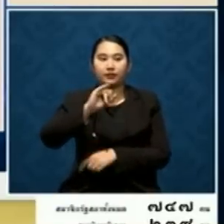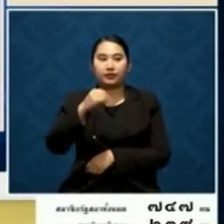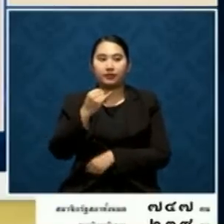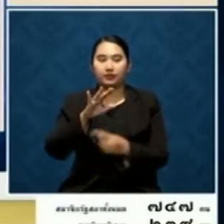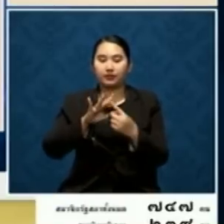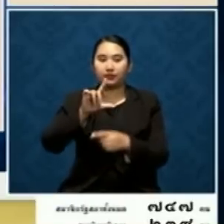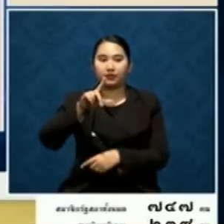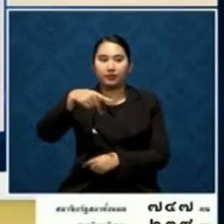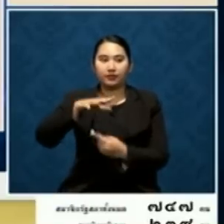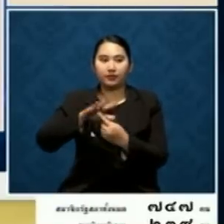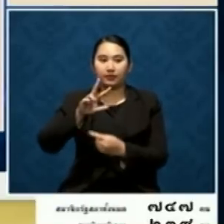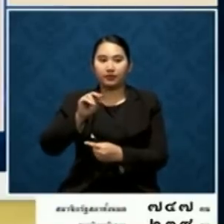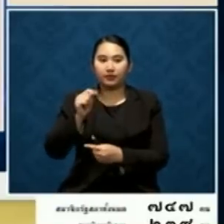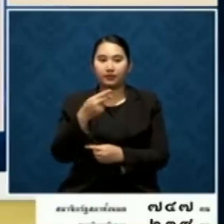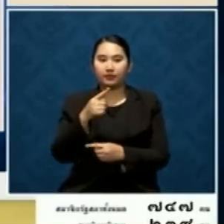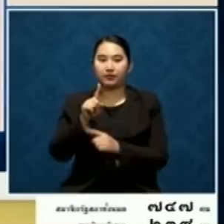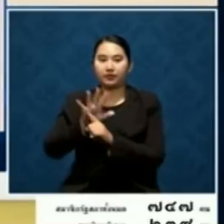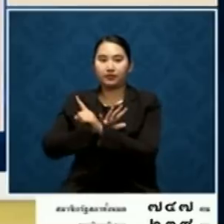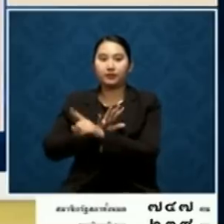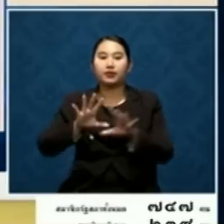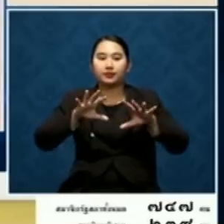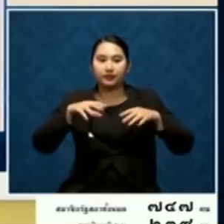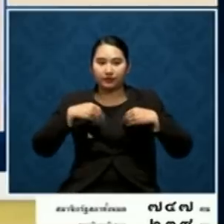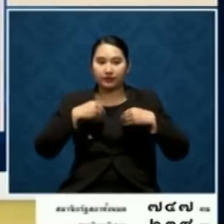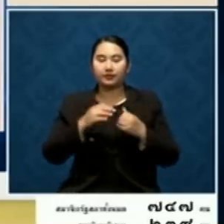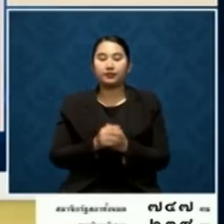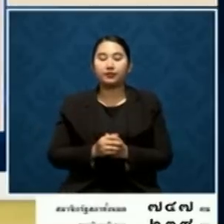ธ์อมรวิวัฒน ์เห็นชอบครับ